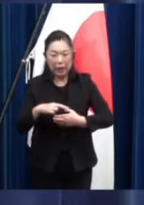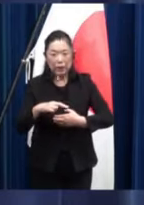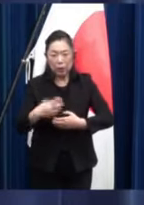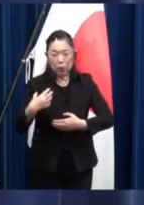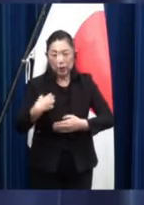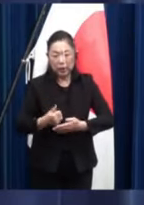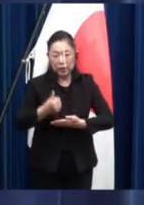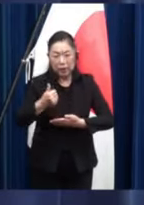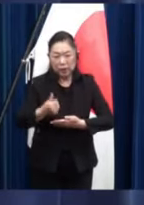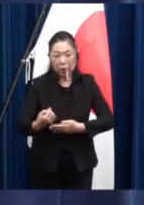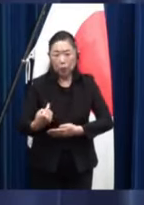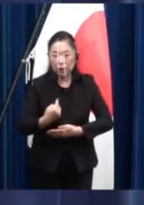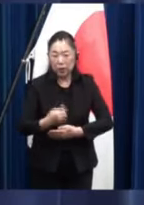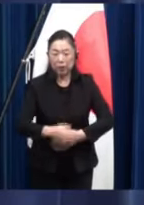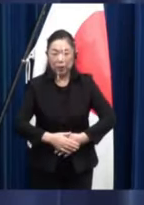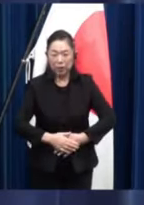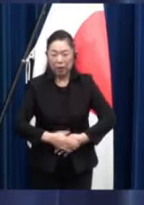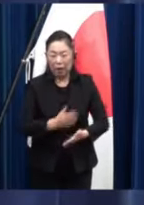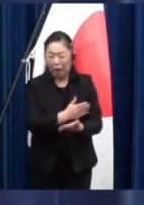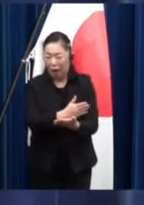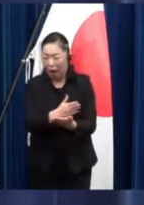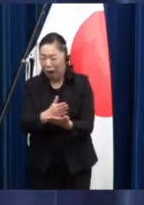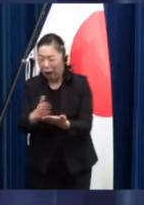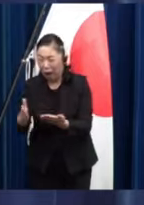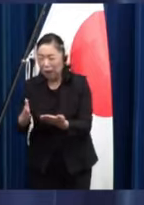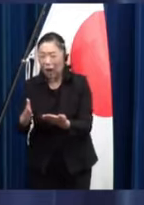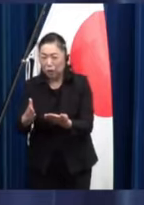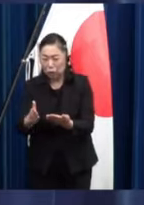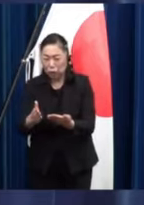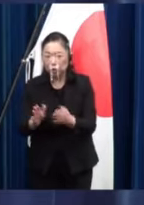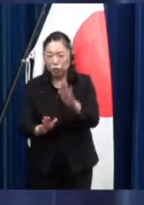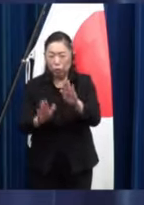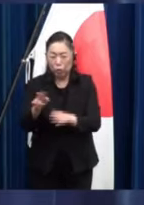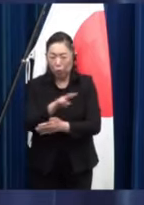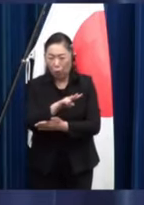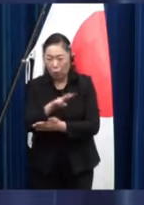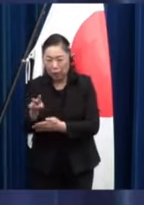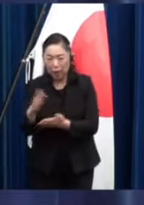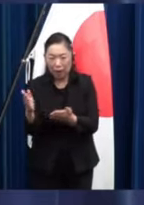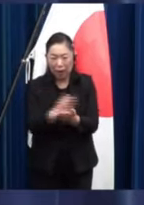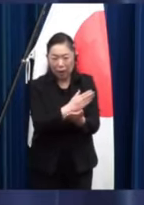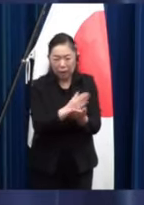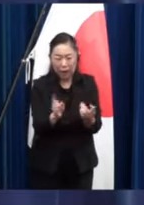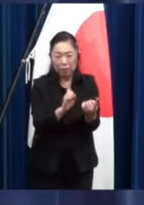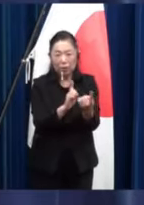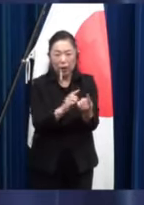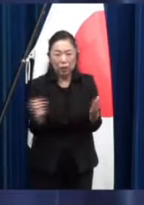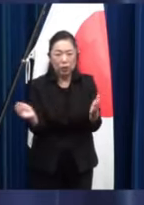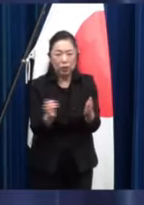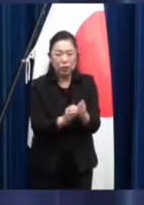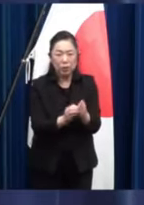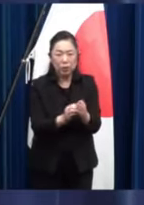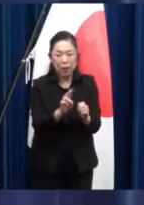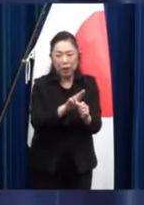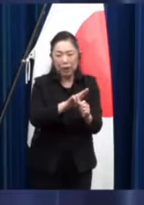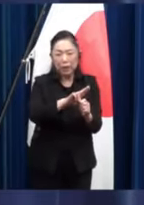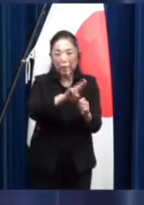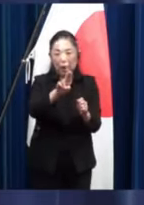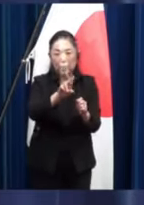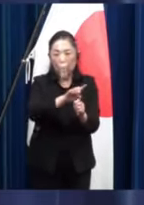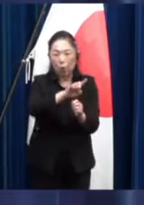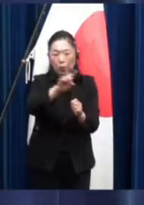てあらゆる案件に対応してきました。弾道ミサイルなどの安全保障上の脅